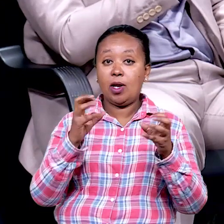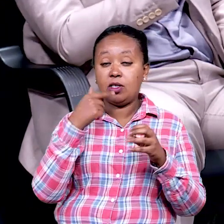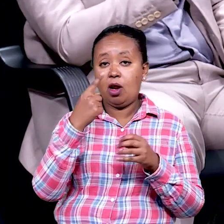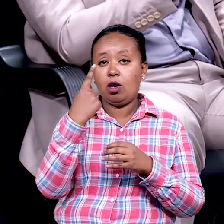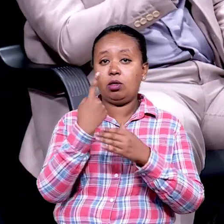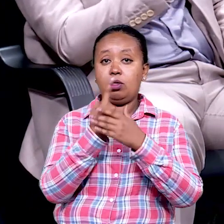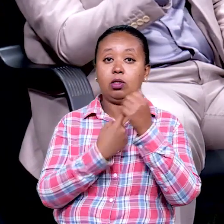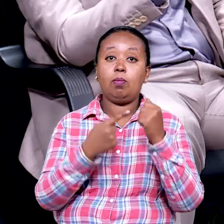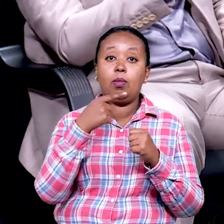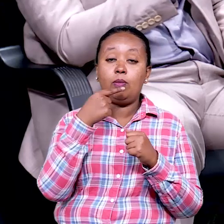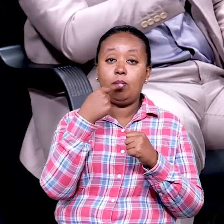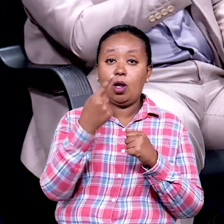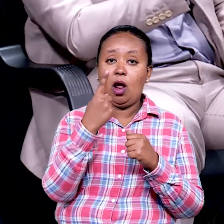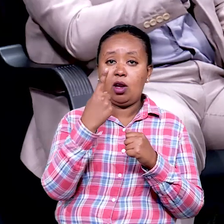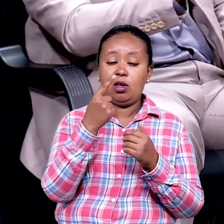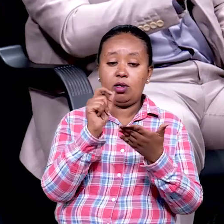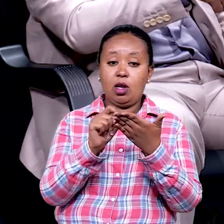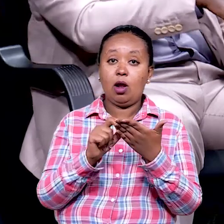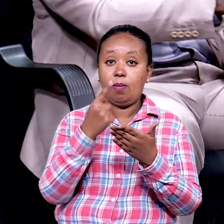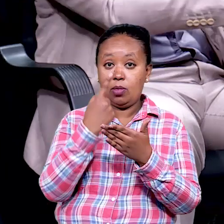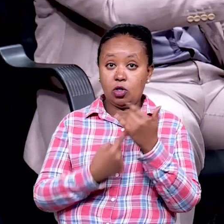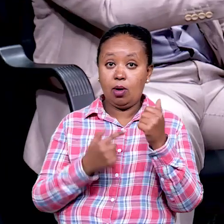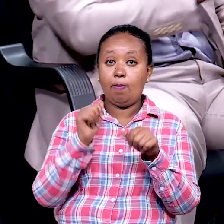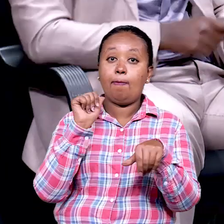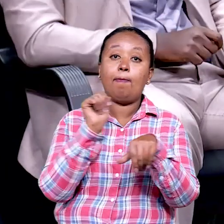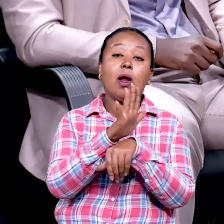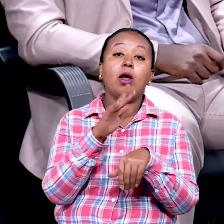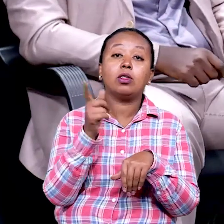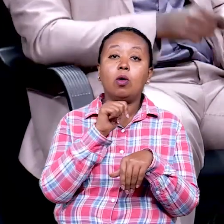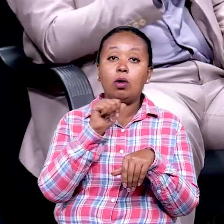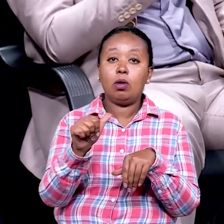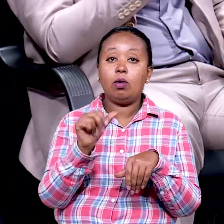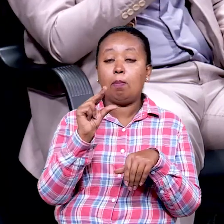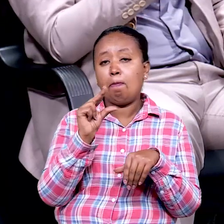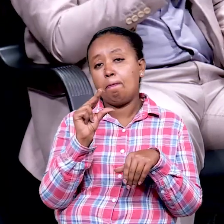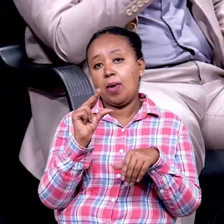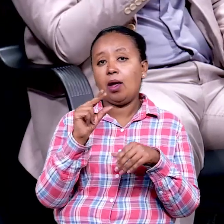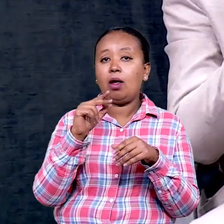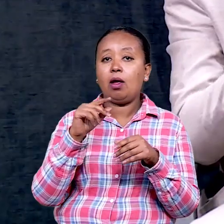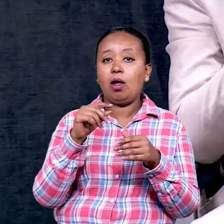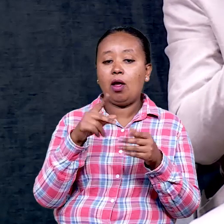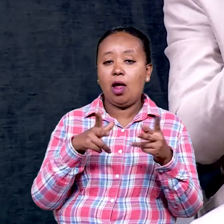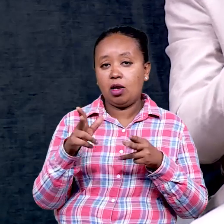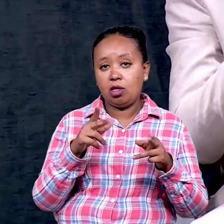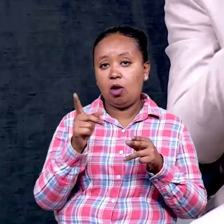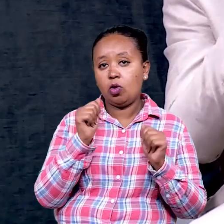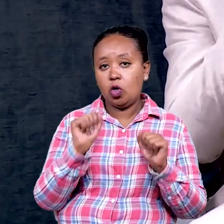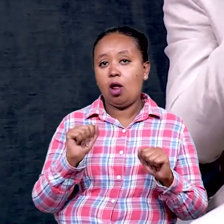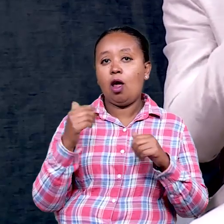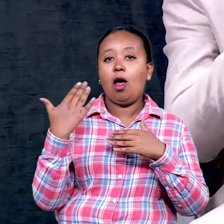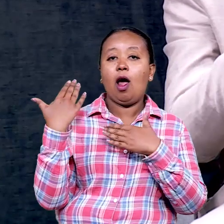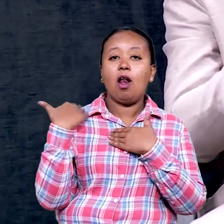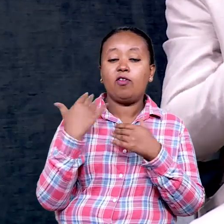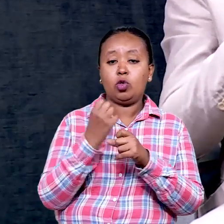ሚዲያ ስንል አንድ ዝም ብሎ ማለት አንድ ዘጋቢን ብቻ እዛ ቦታ ላይ መላክ ሳይሆን በኤዲተር ኢንቺፍ ልትዩ